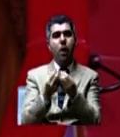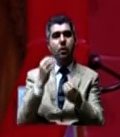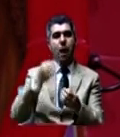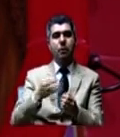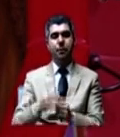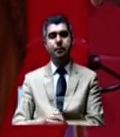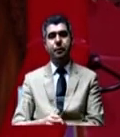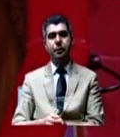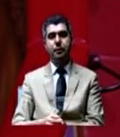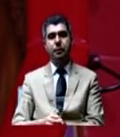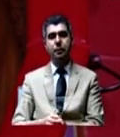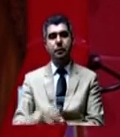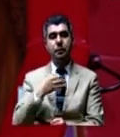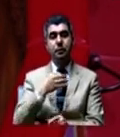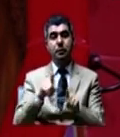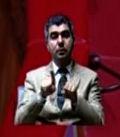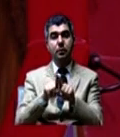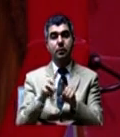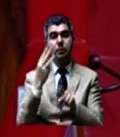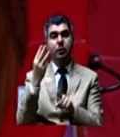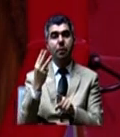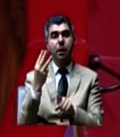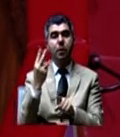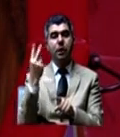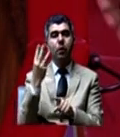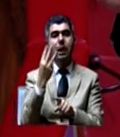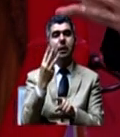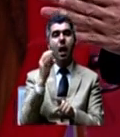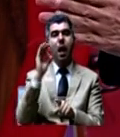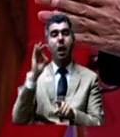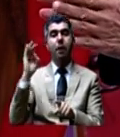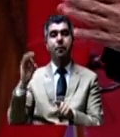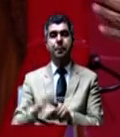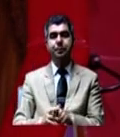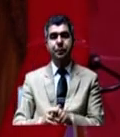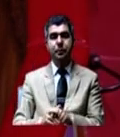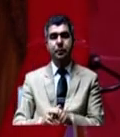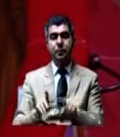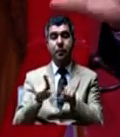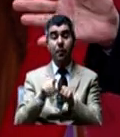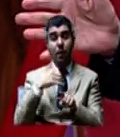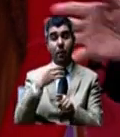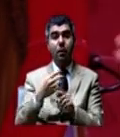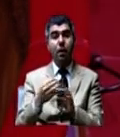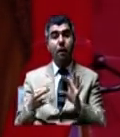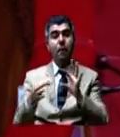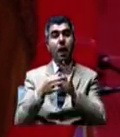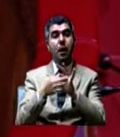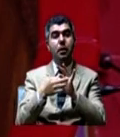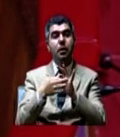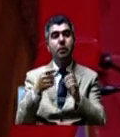هاد الطلبه المنوحين عندنا 332 الف هاد السنه. حنا كنضربوا مع البنك اللي كيوزع